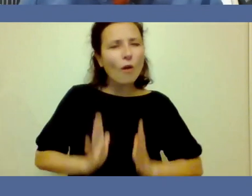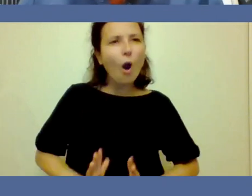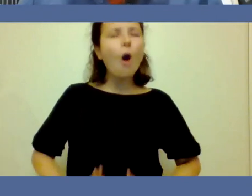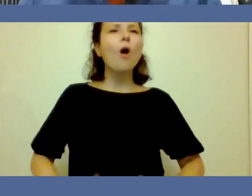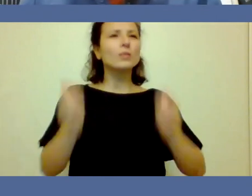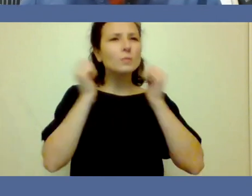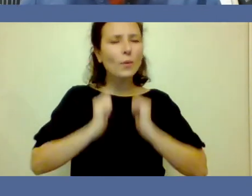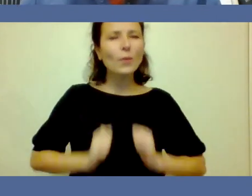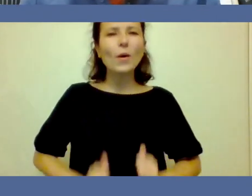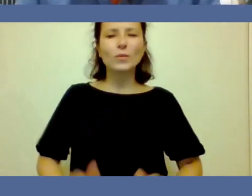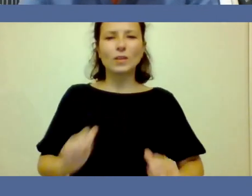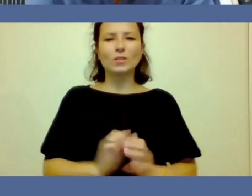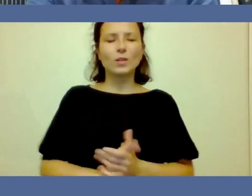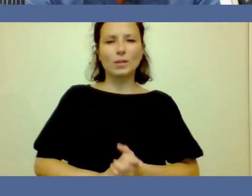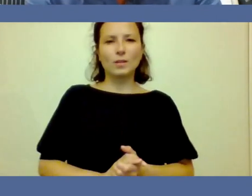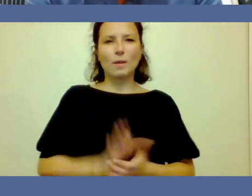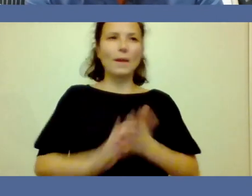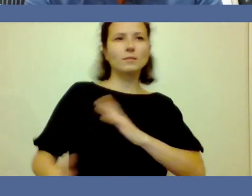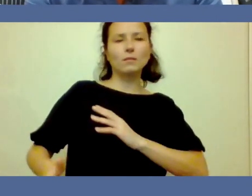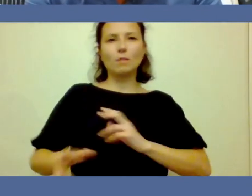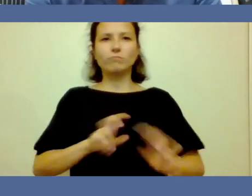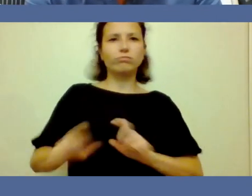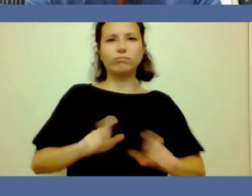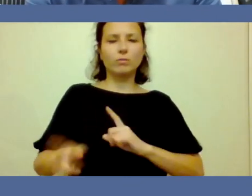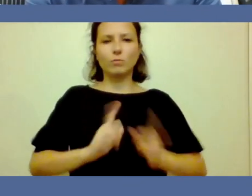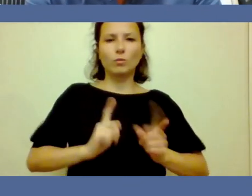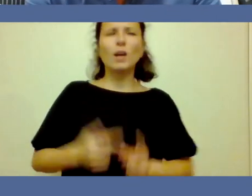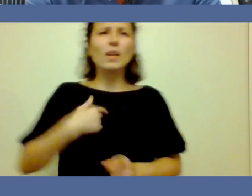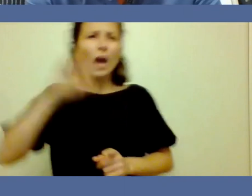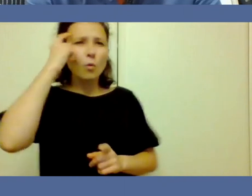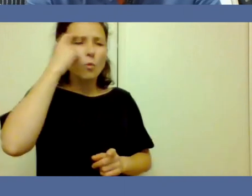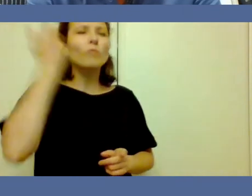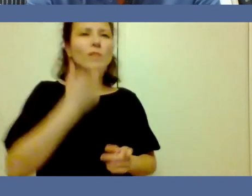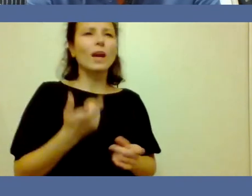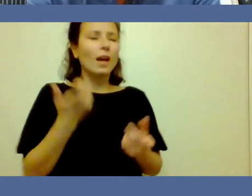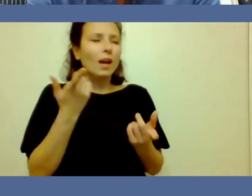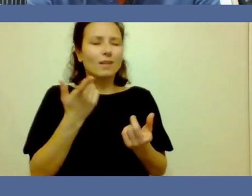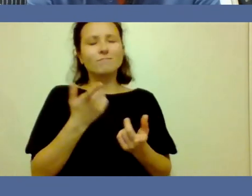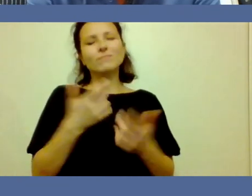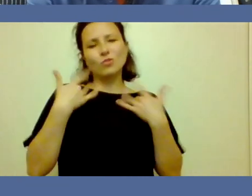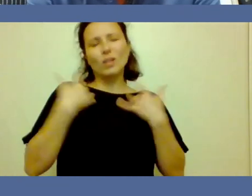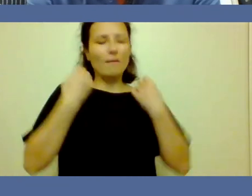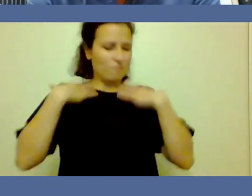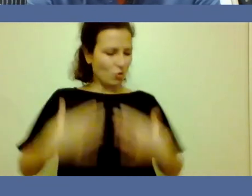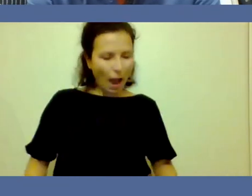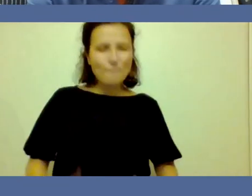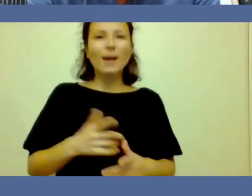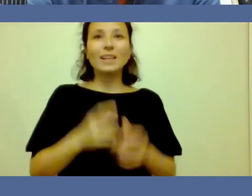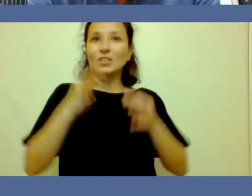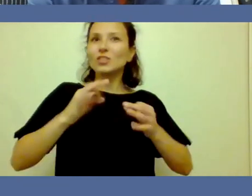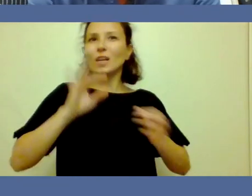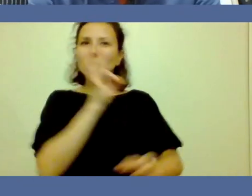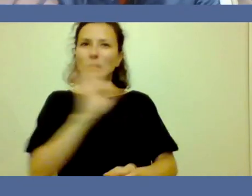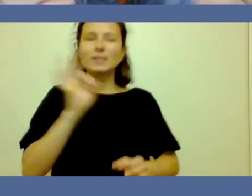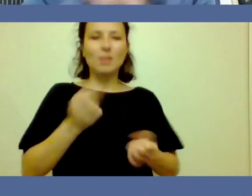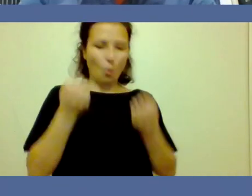nie ogarniać. Ja głównie żyję w piżamie. Dzisiaj się ubrałam w sukienkę dla państwa. Jakby to po prostu, bo